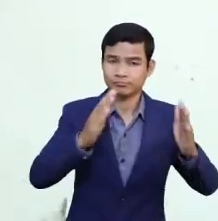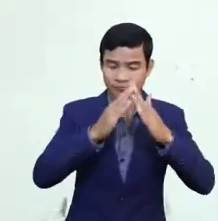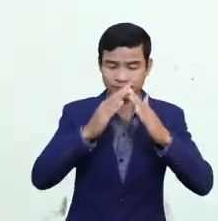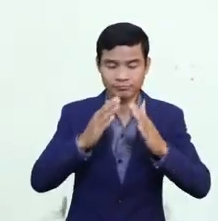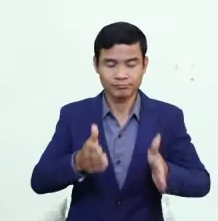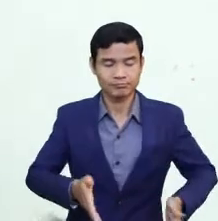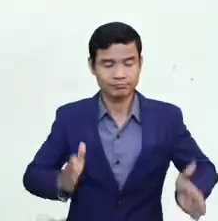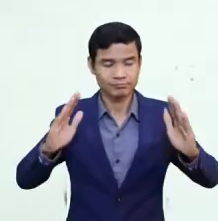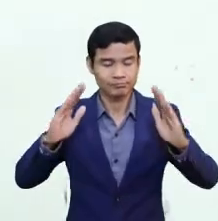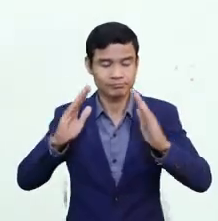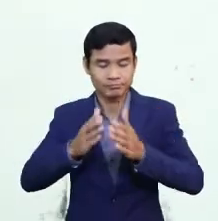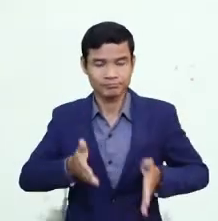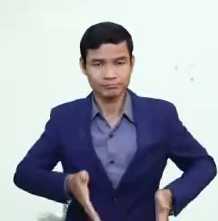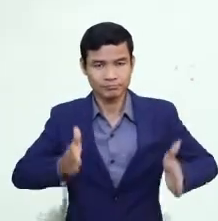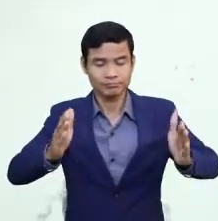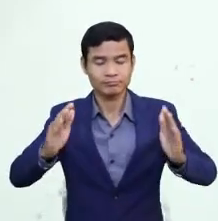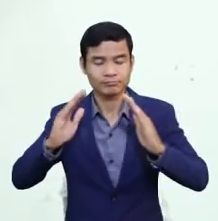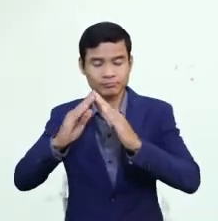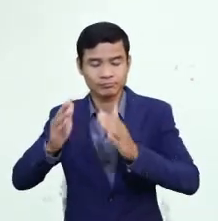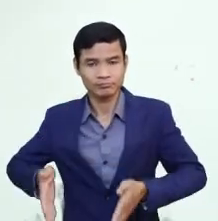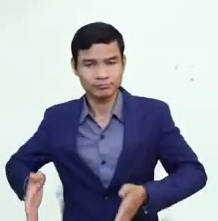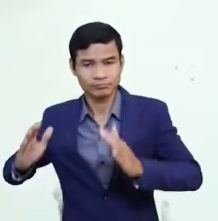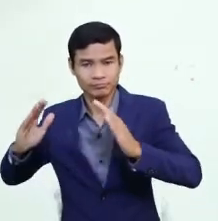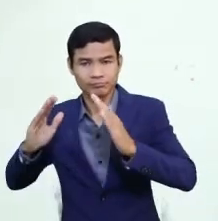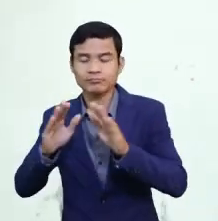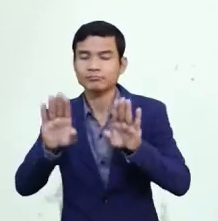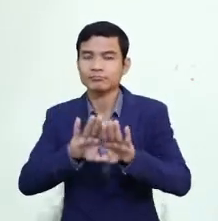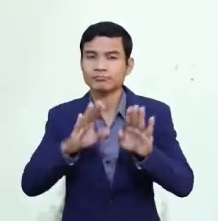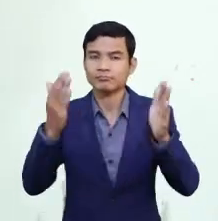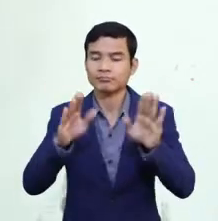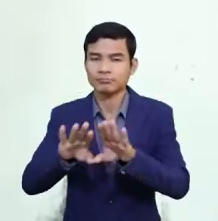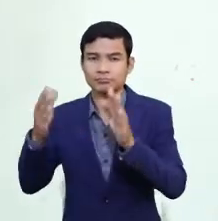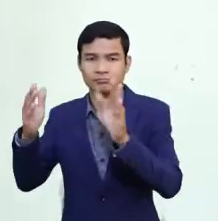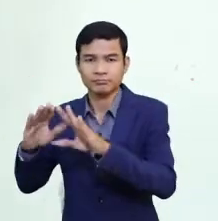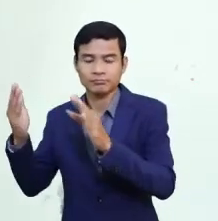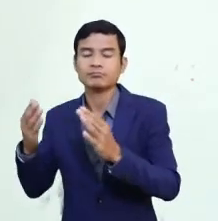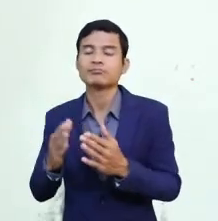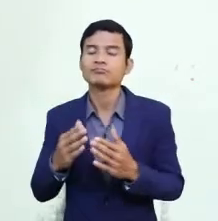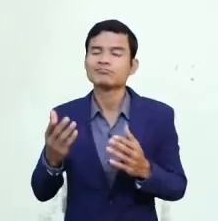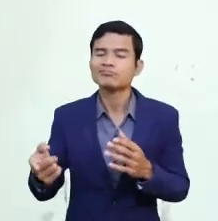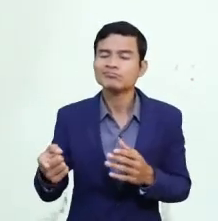nó cha hay cha lấy con mơ nè ông ấy công phong thơ vậy con